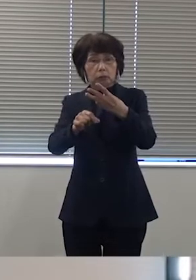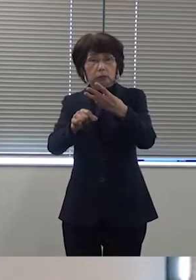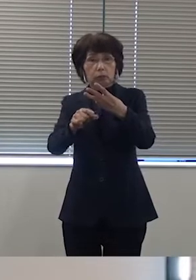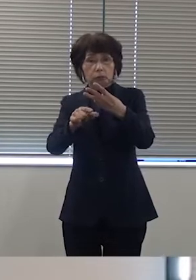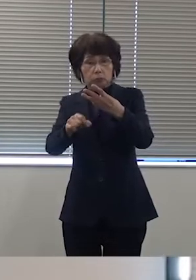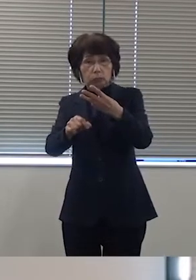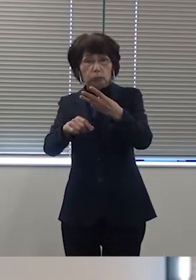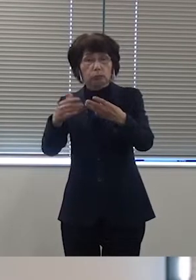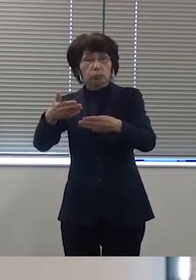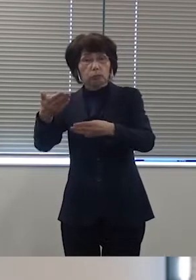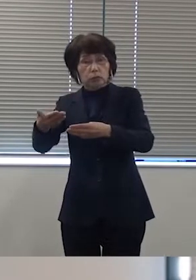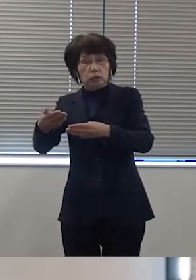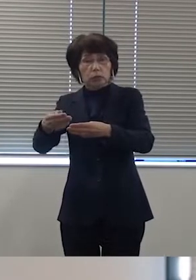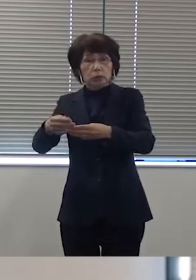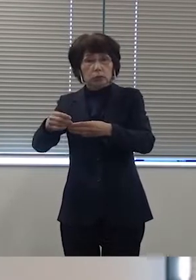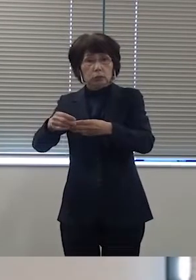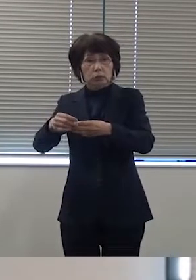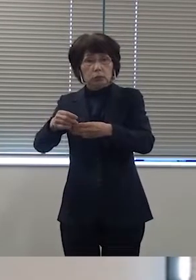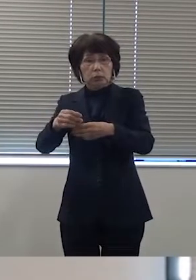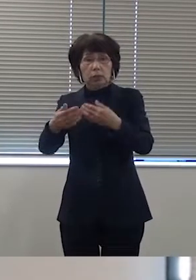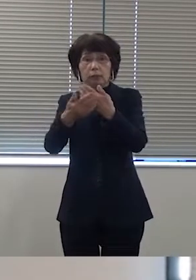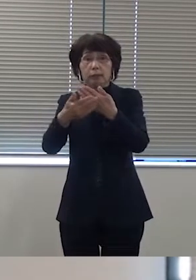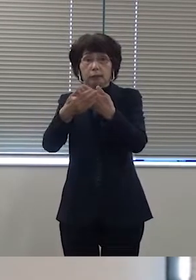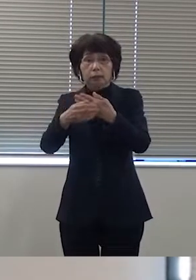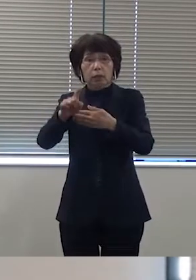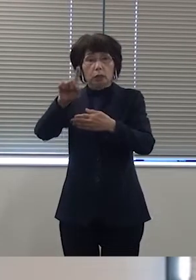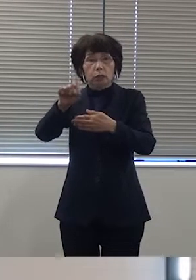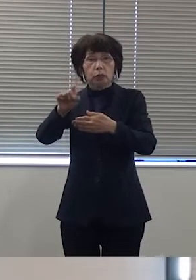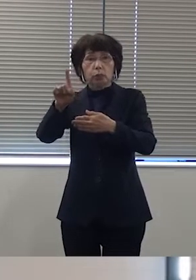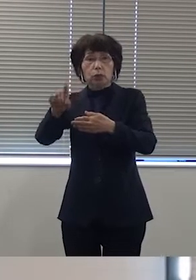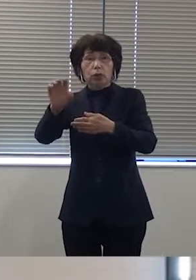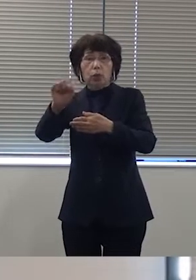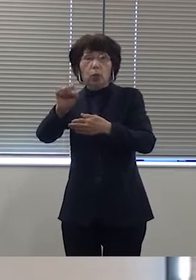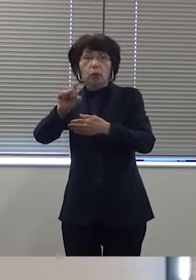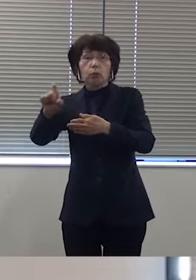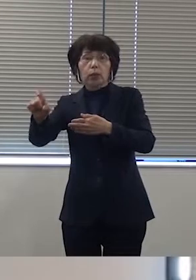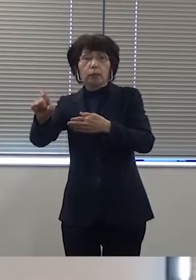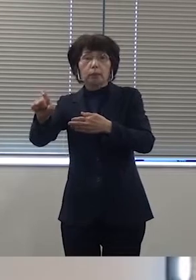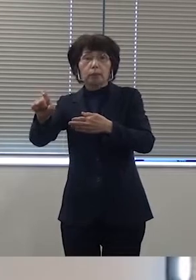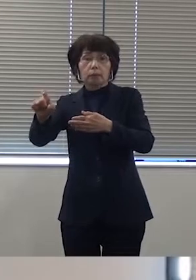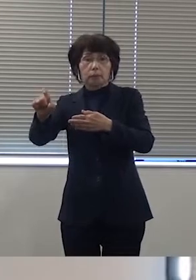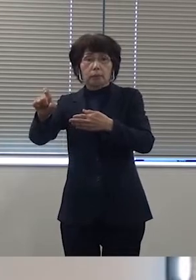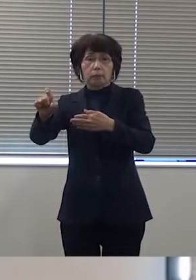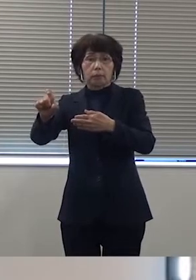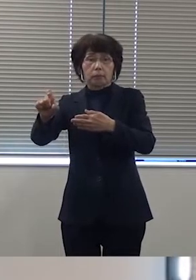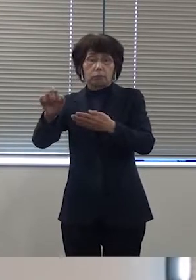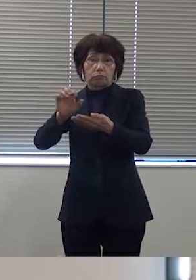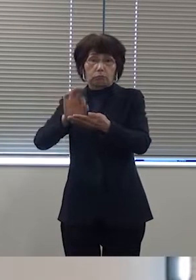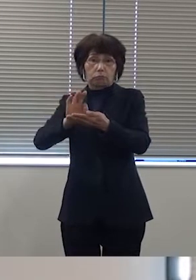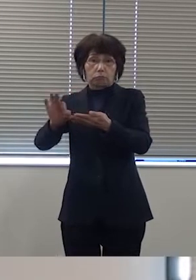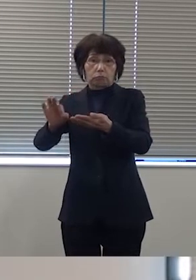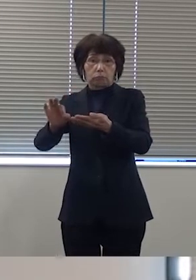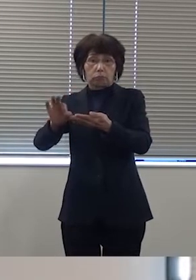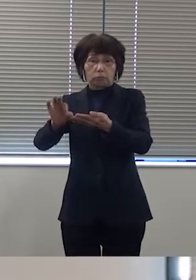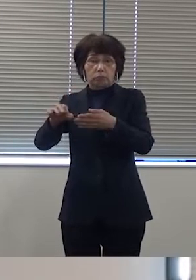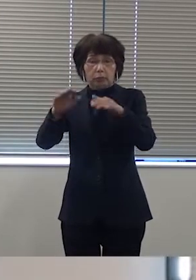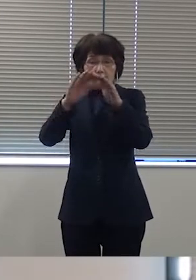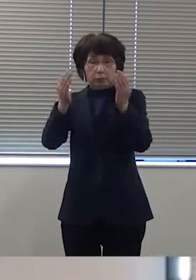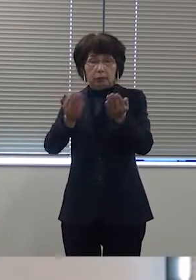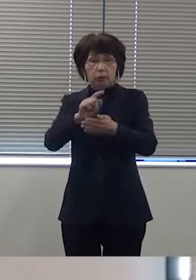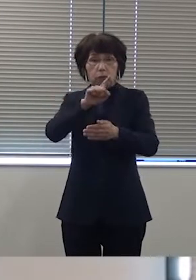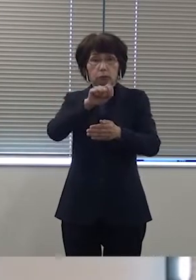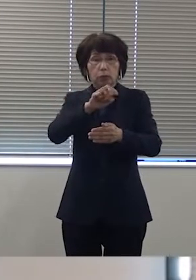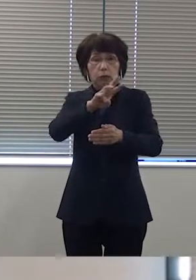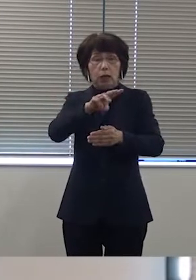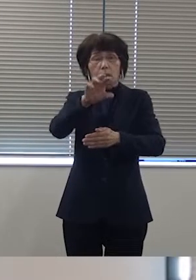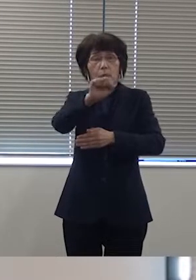算で11億2000万円、いわゆる充当しておりますので、全体として13億